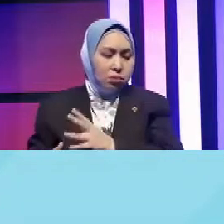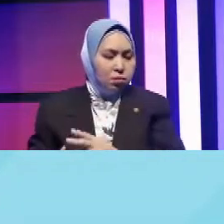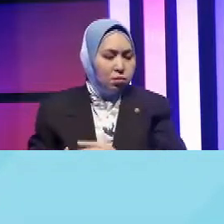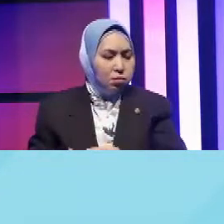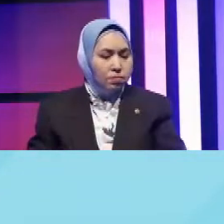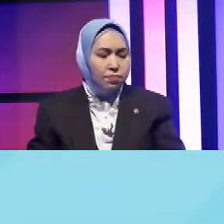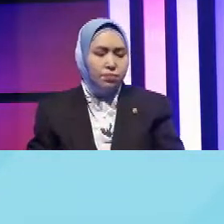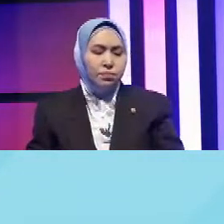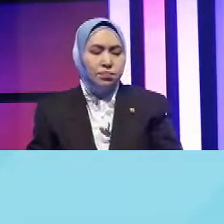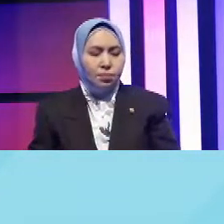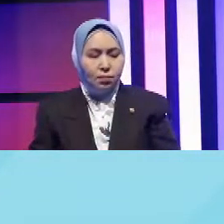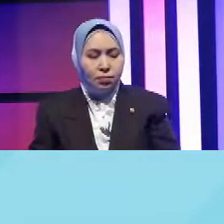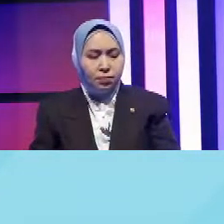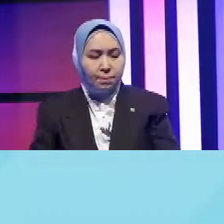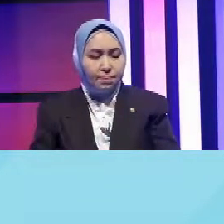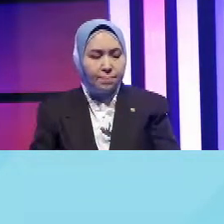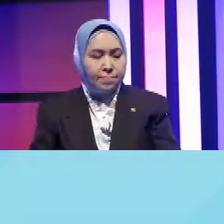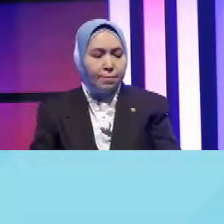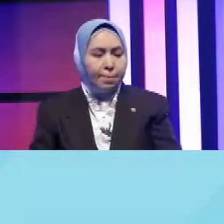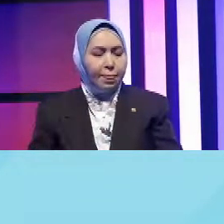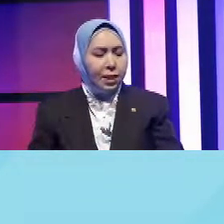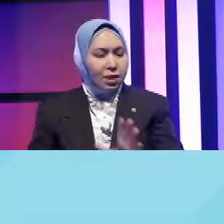بكلماته